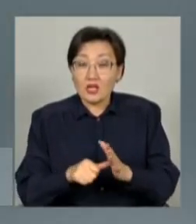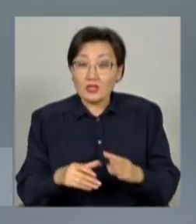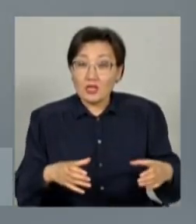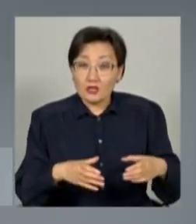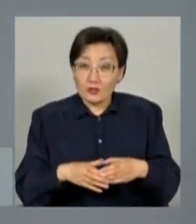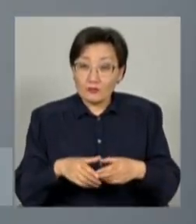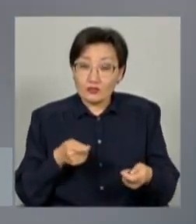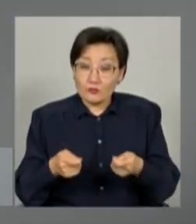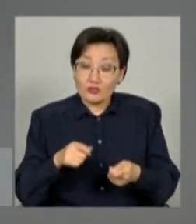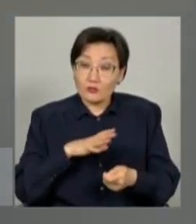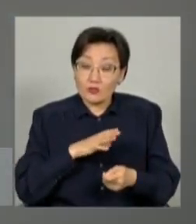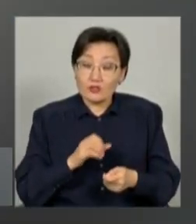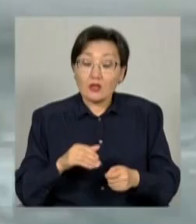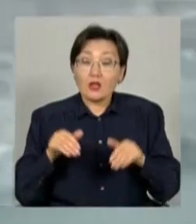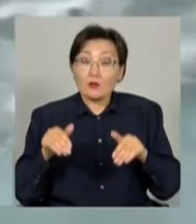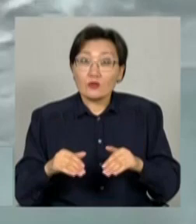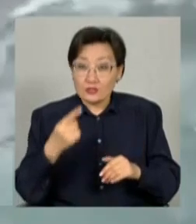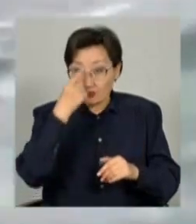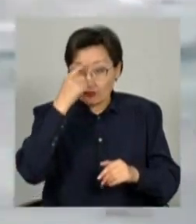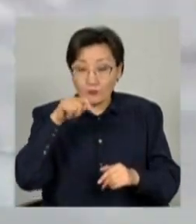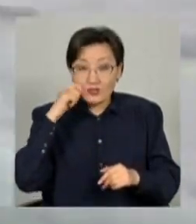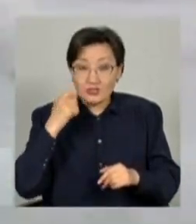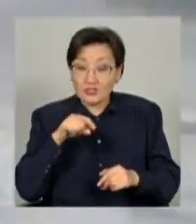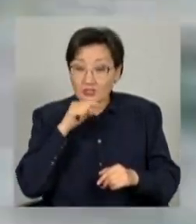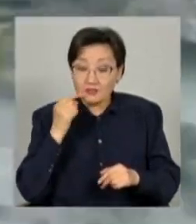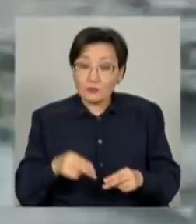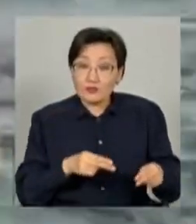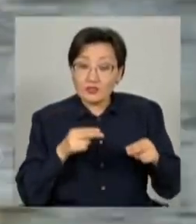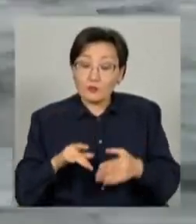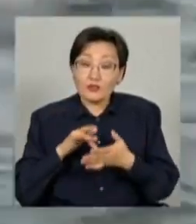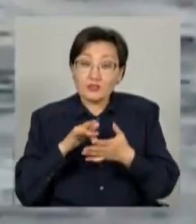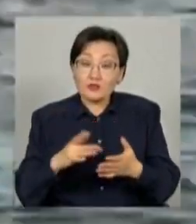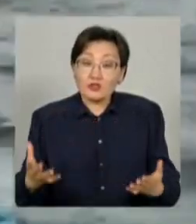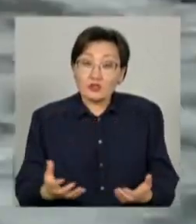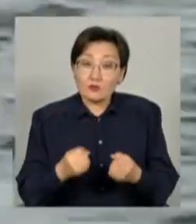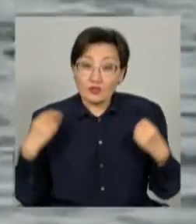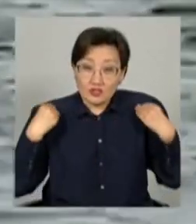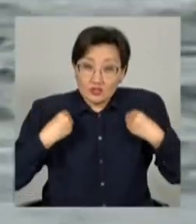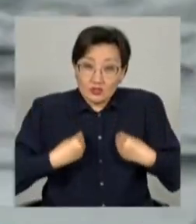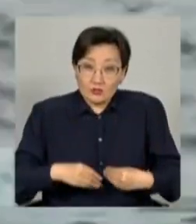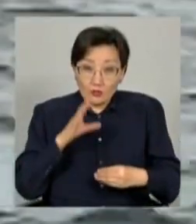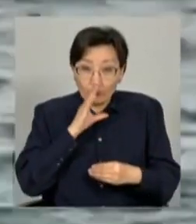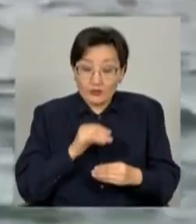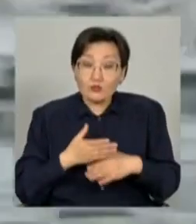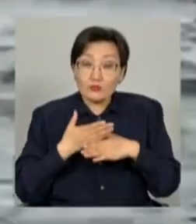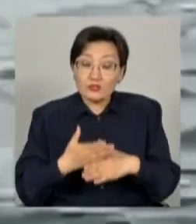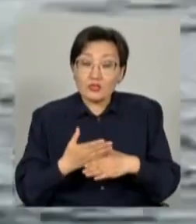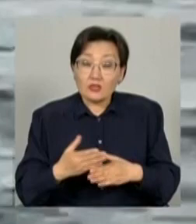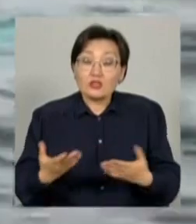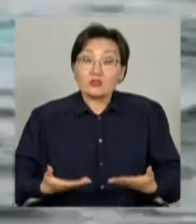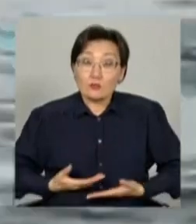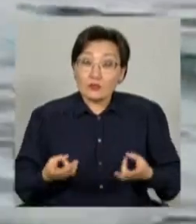экипаж мүшесі болған. Австралия, Үндістан және Украина мен Ресейден келген туристер құтқару кеудешелерін киіп үлгергенің арқасында дін